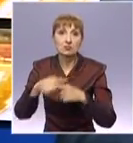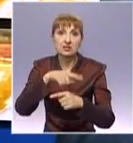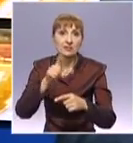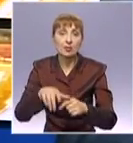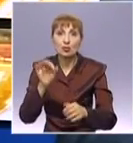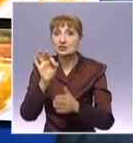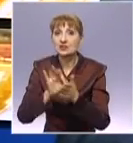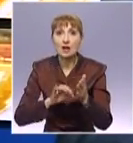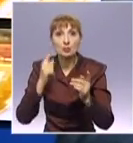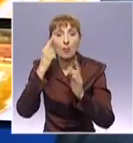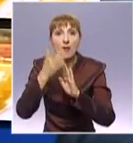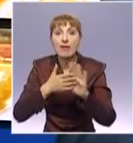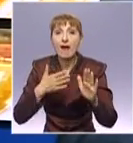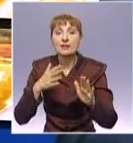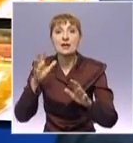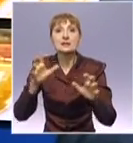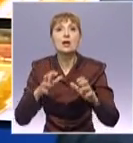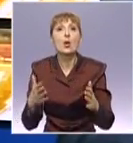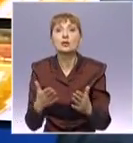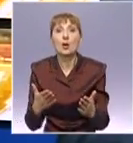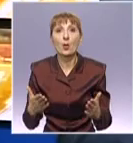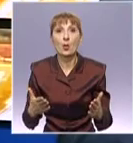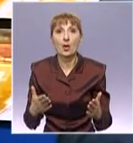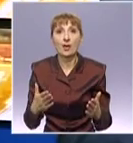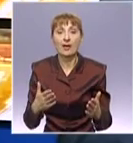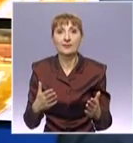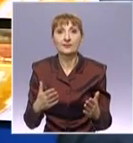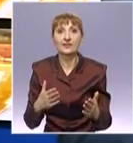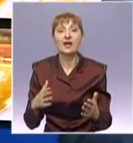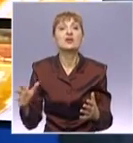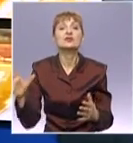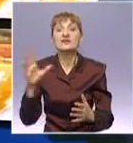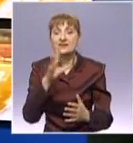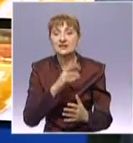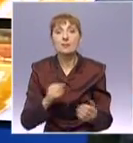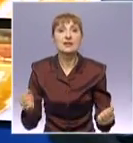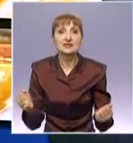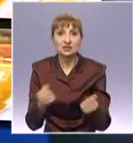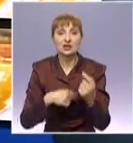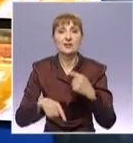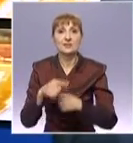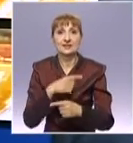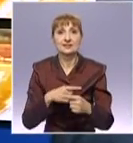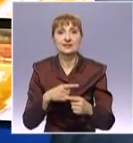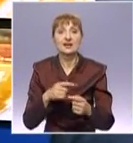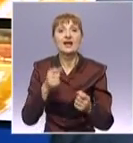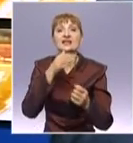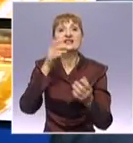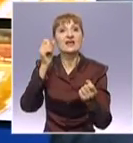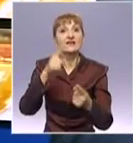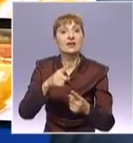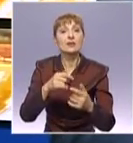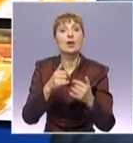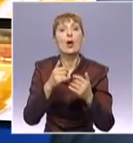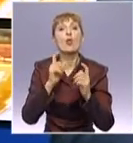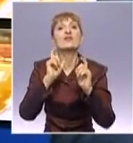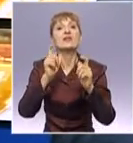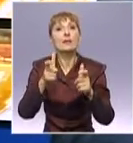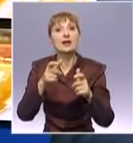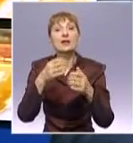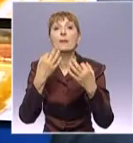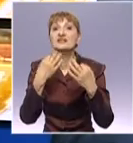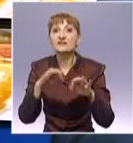сразу сориентироваться о тех или иных последствиях юридических. Понятно, всесторонняя поддержка бизнеса. Своевременное уведомление, оно позволит